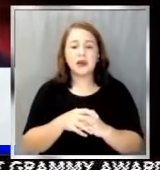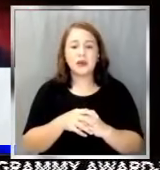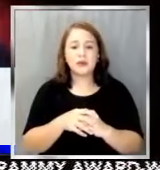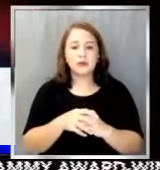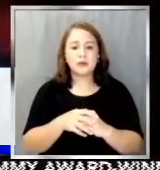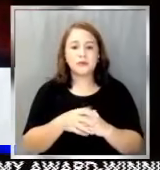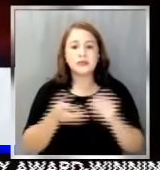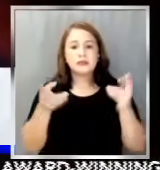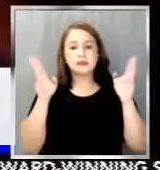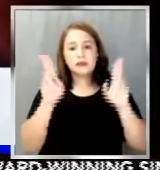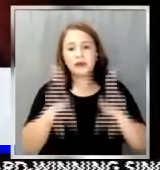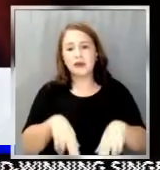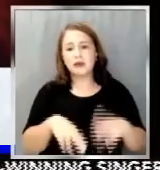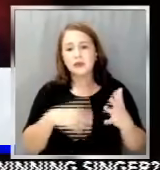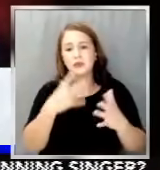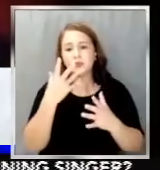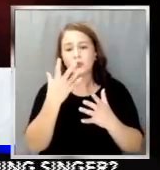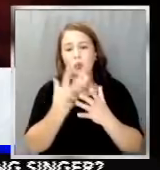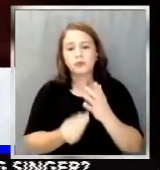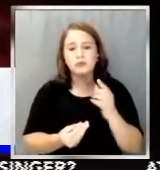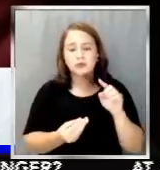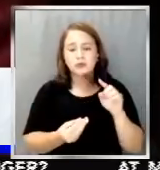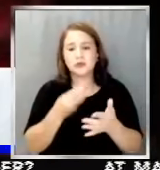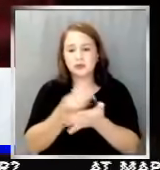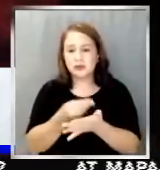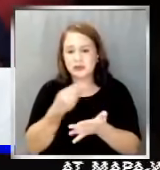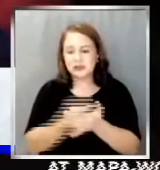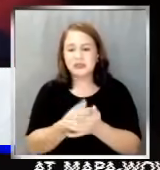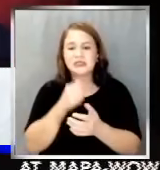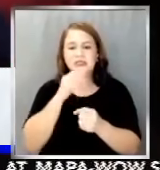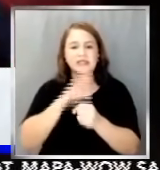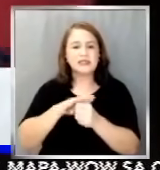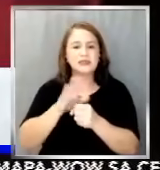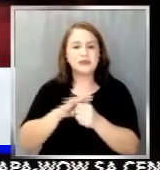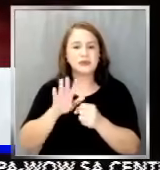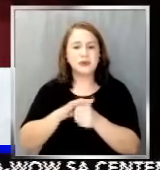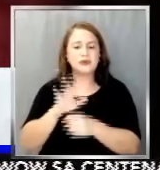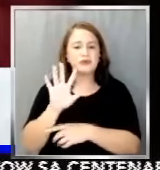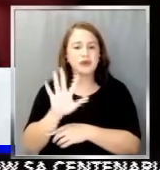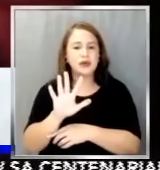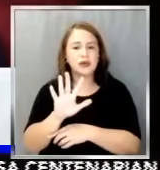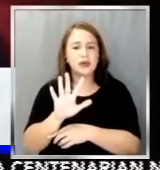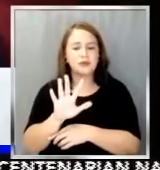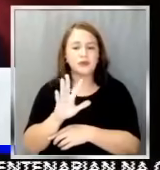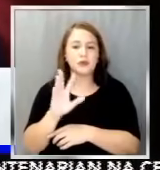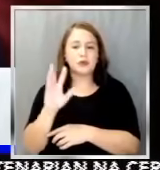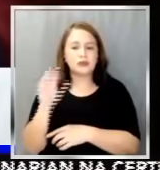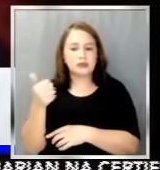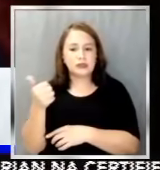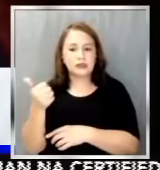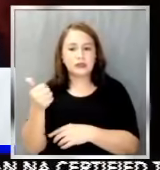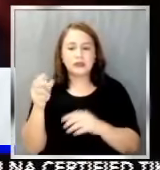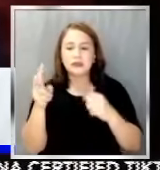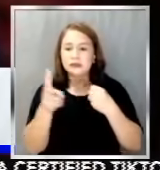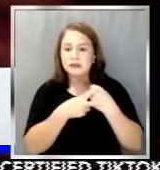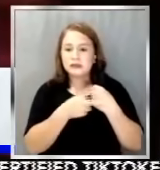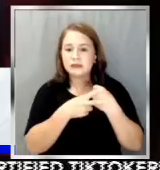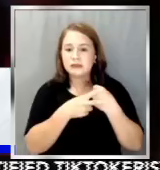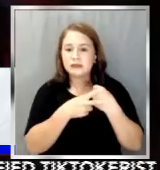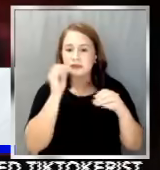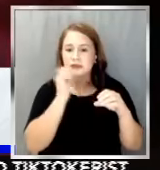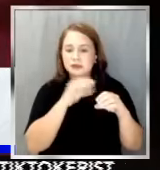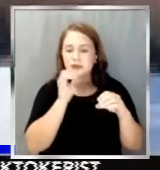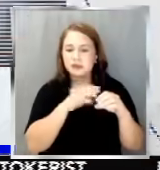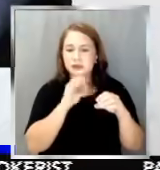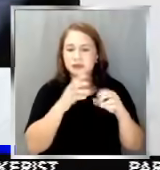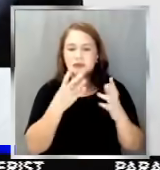ang kanilang pera. Hindi sapat ang 5 at 10 pisong iniipon sa alkansya para sa